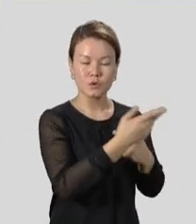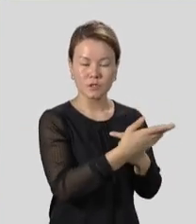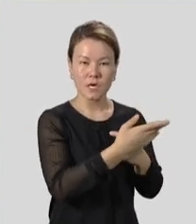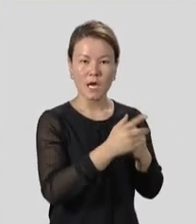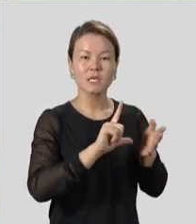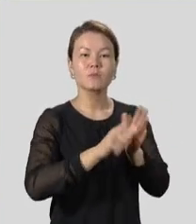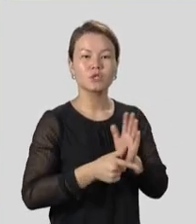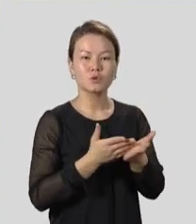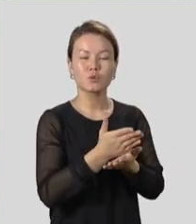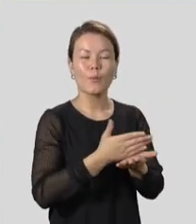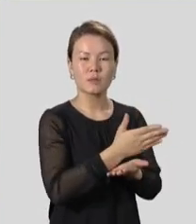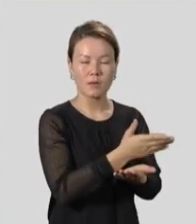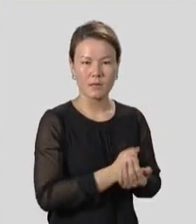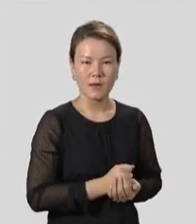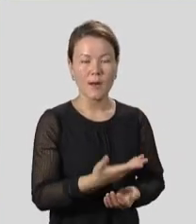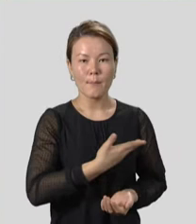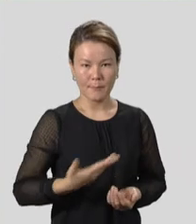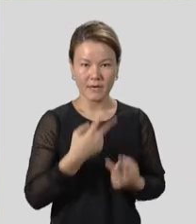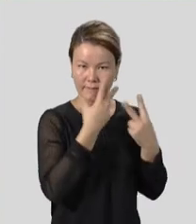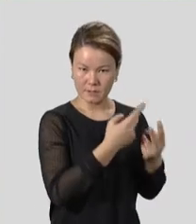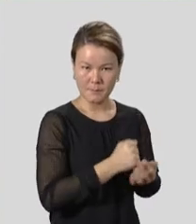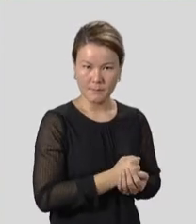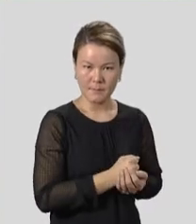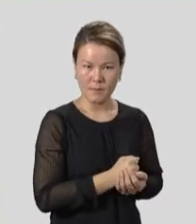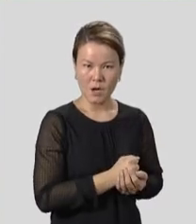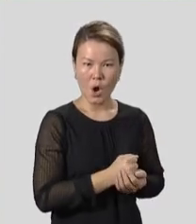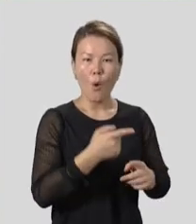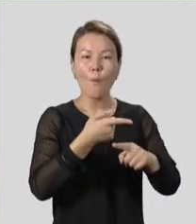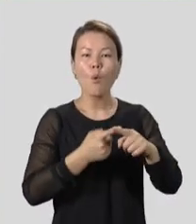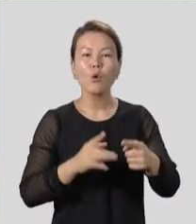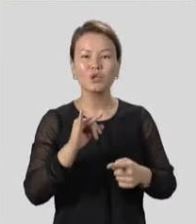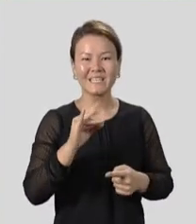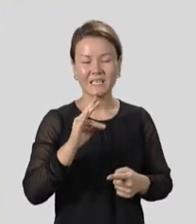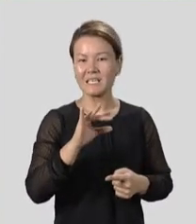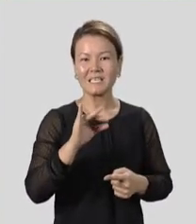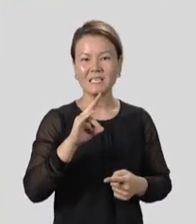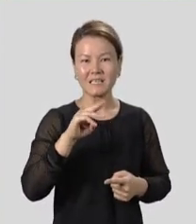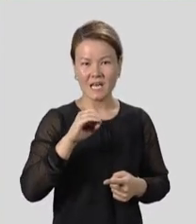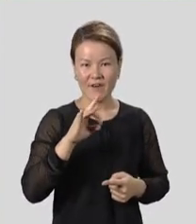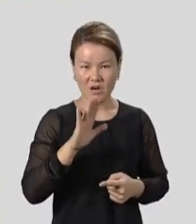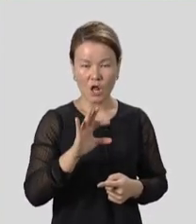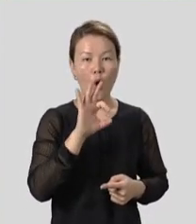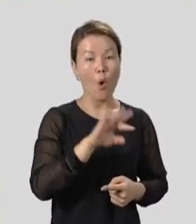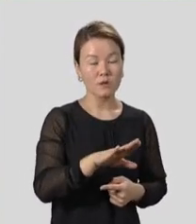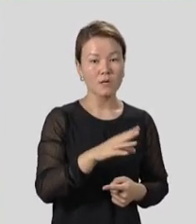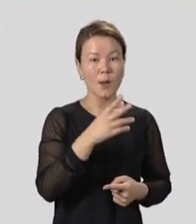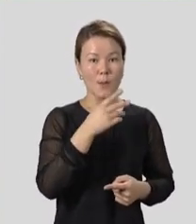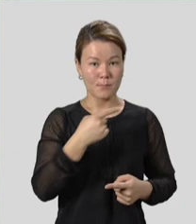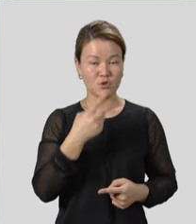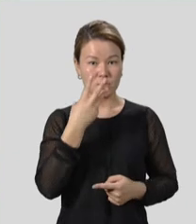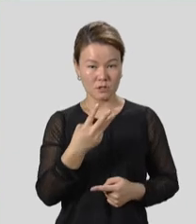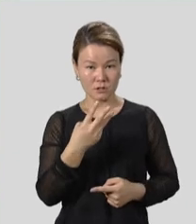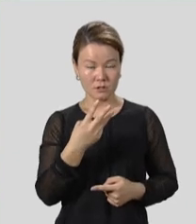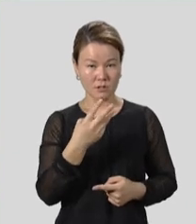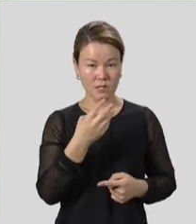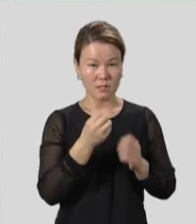геометрическую модель. Мы видим полуинтервал от минус 13 до